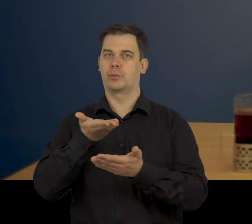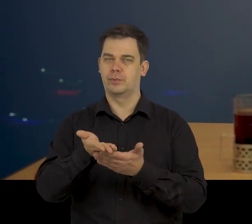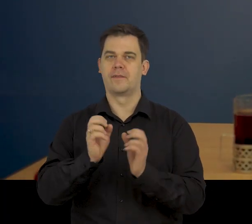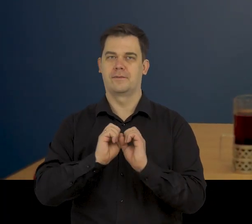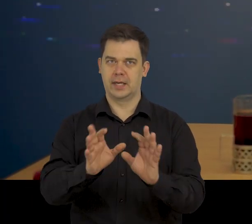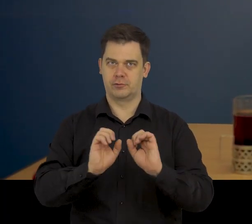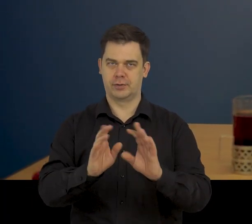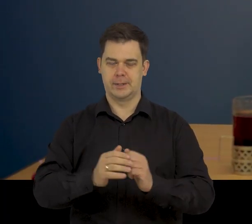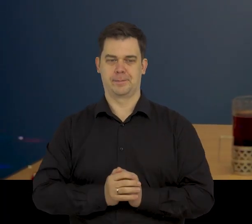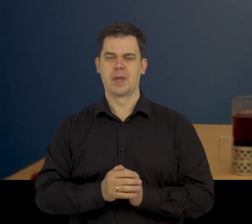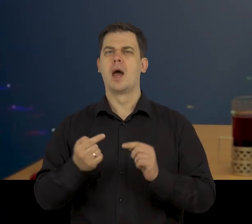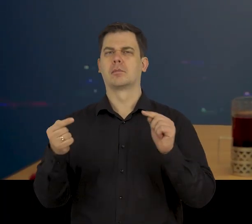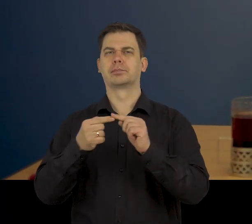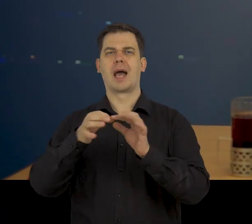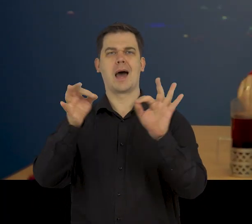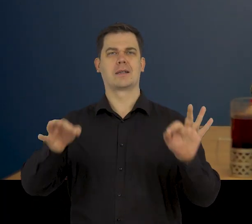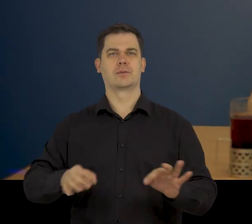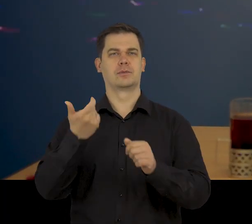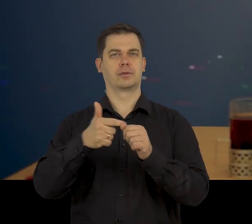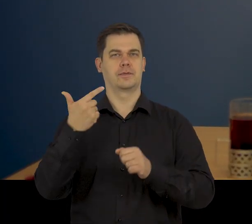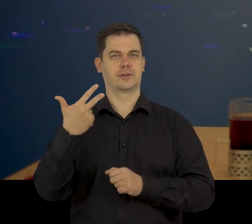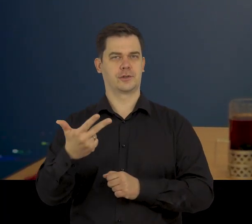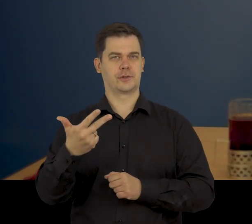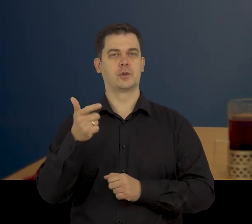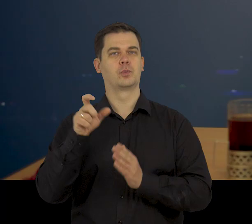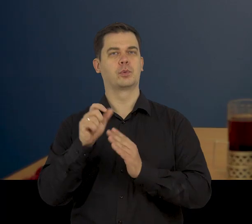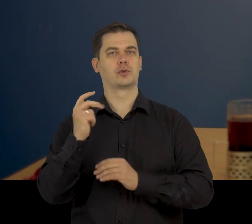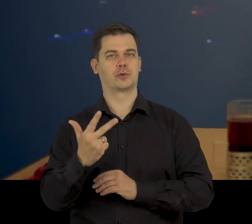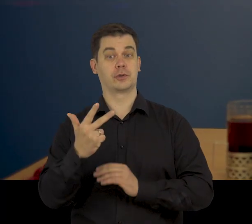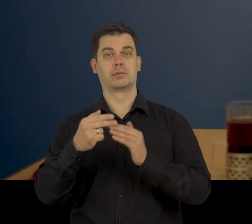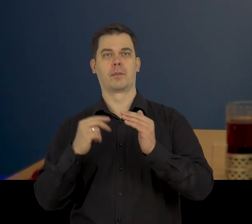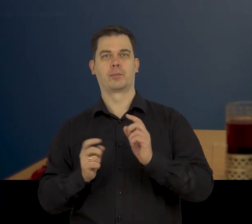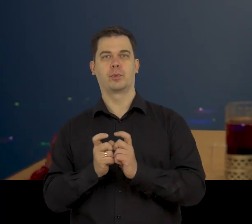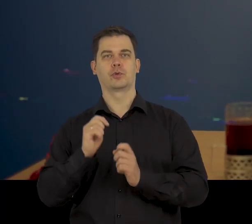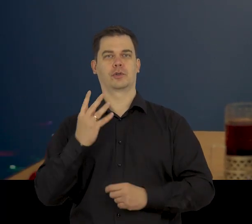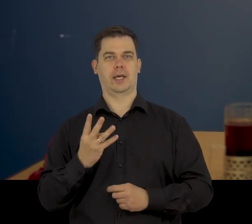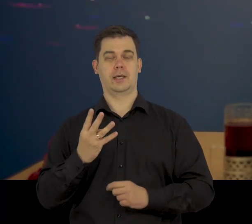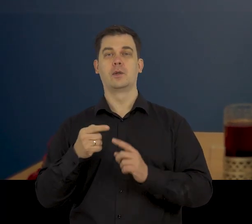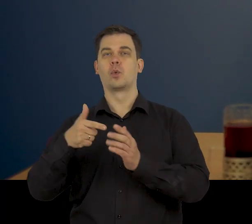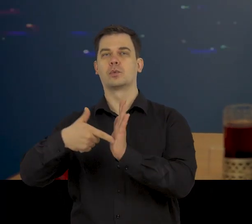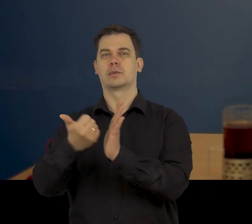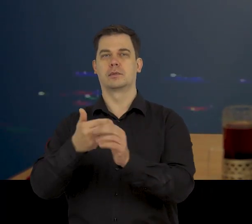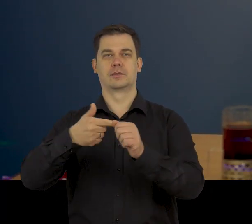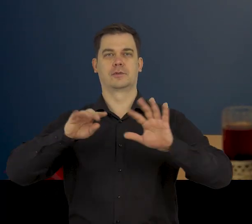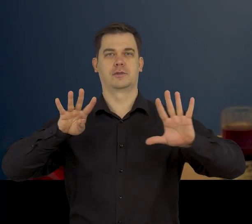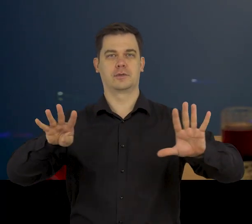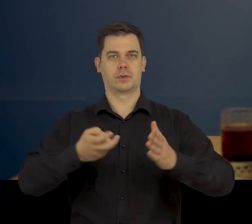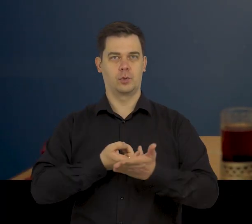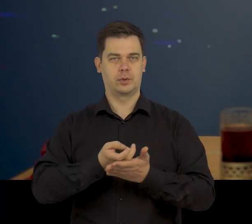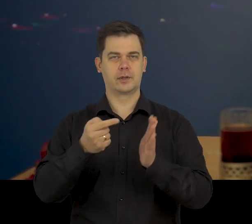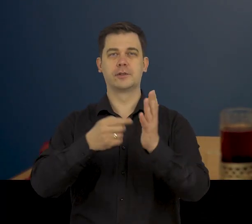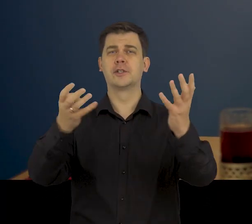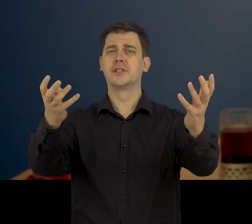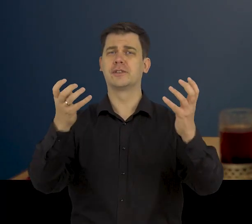wyjaśnienia. Zgodnie z artykułem 123 ustęp 3 punkt 4 tire 2 ustawy z dnia